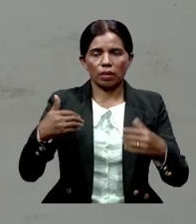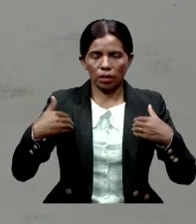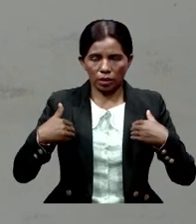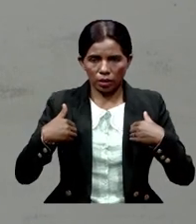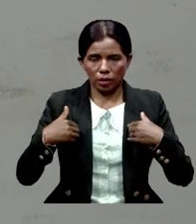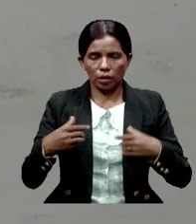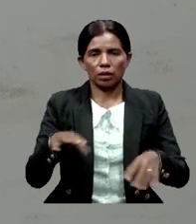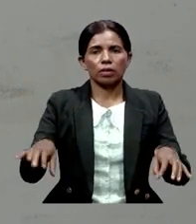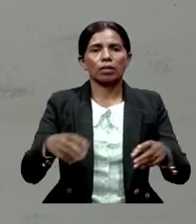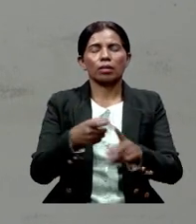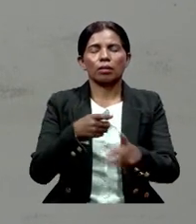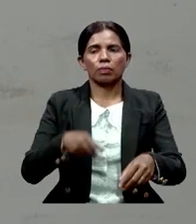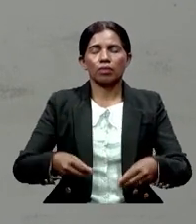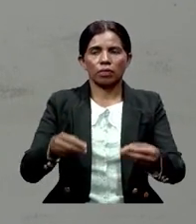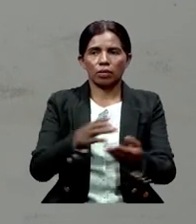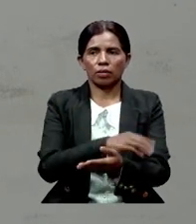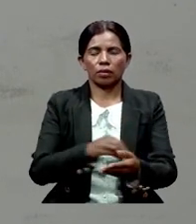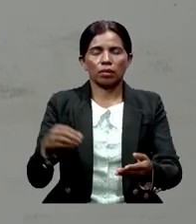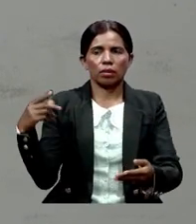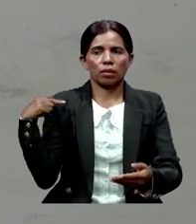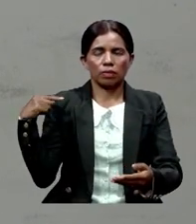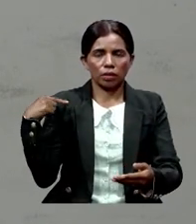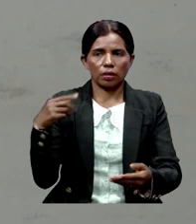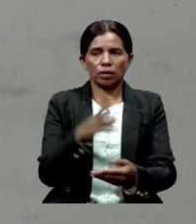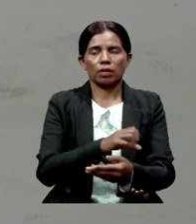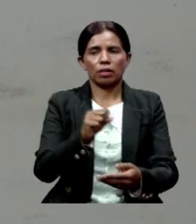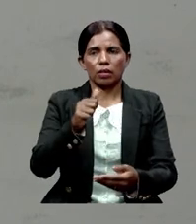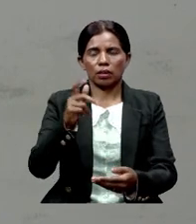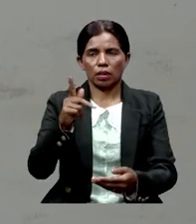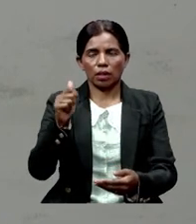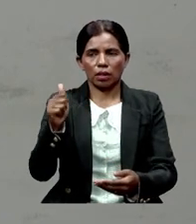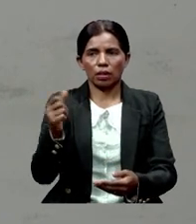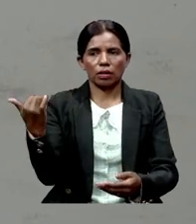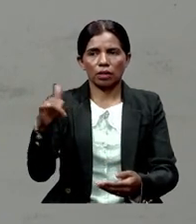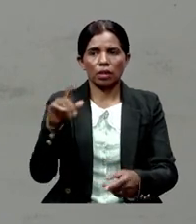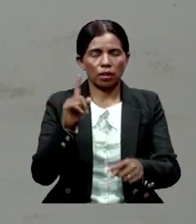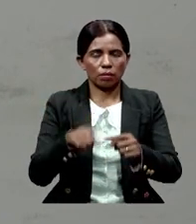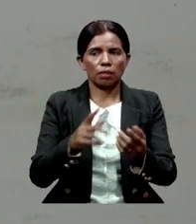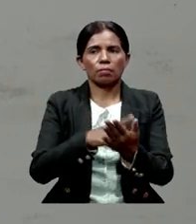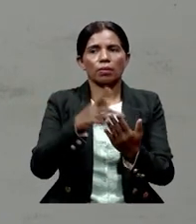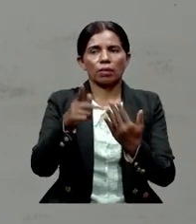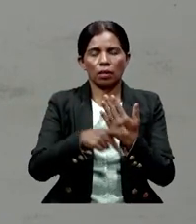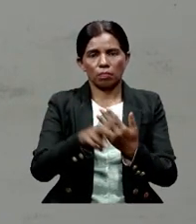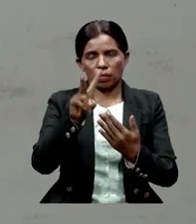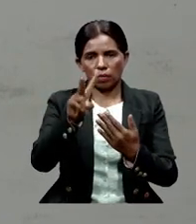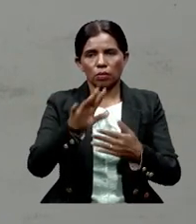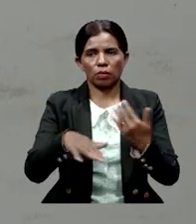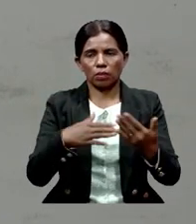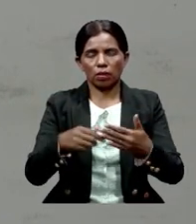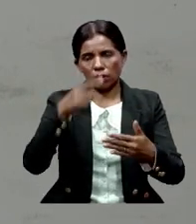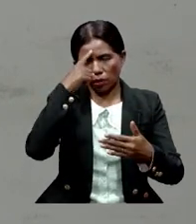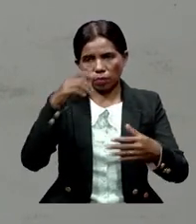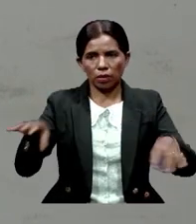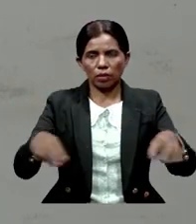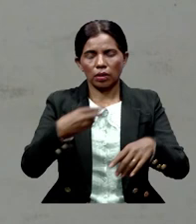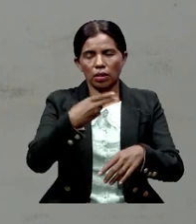gabinet be apa sih sudah disebut auditor sosial, isas gas, mai be sih lah berat kobre ba program ruan itu, tambah servisu ba